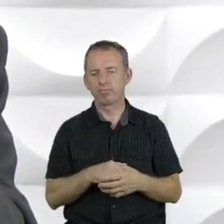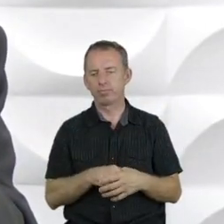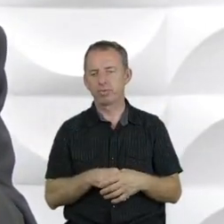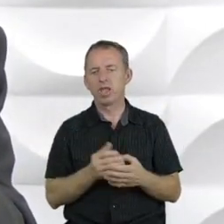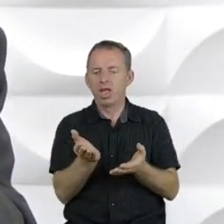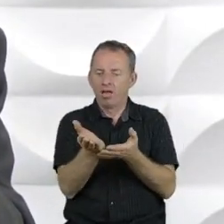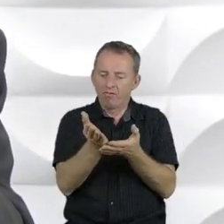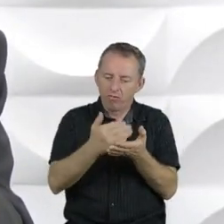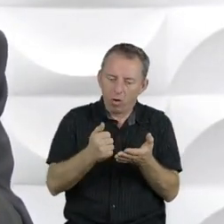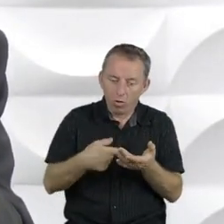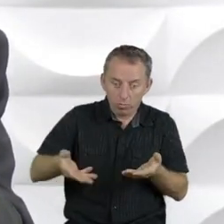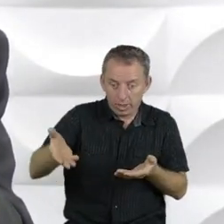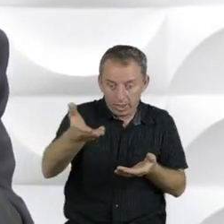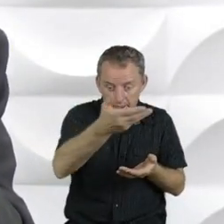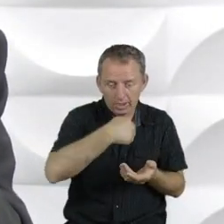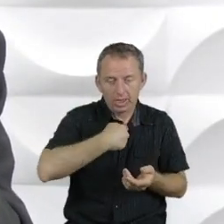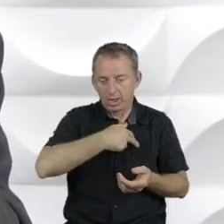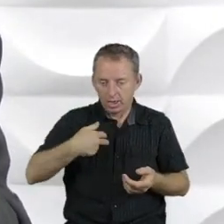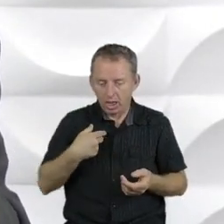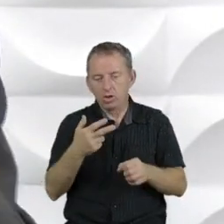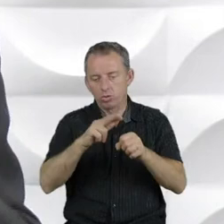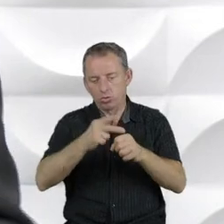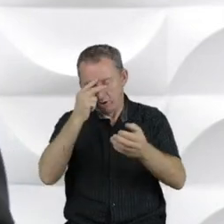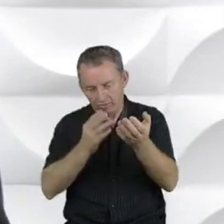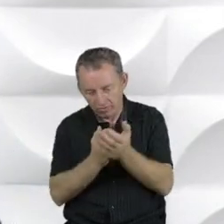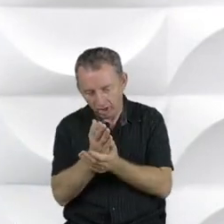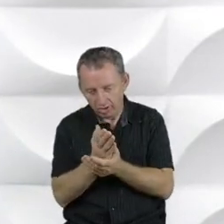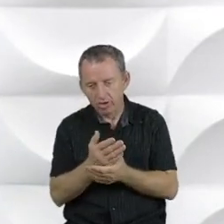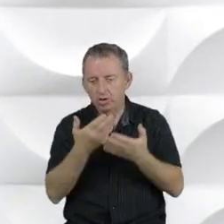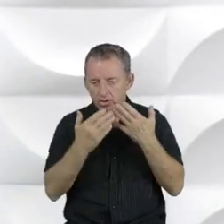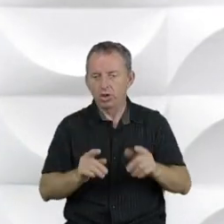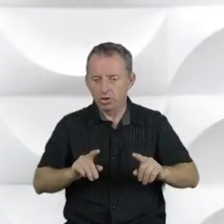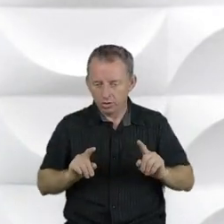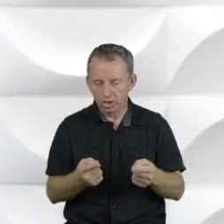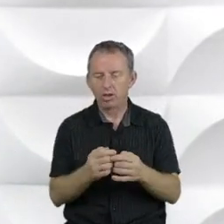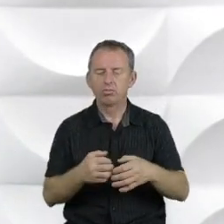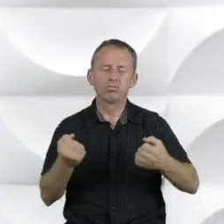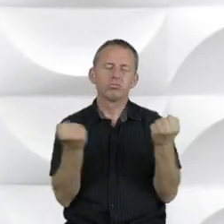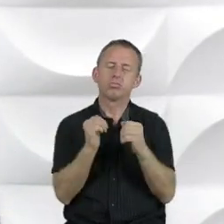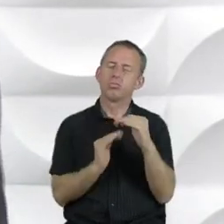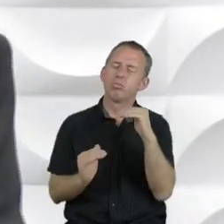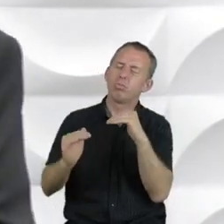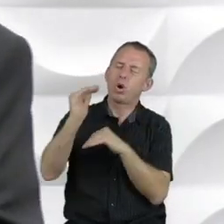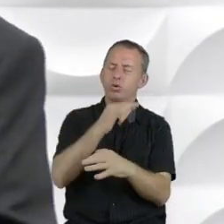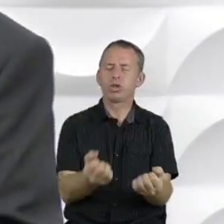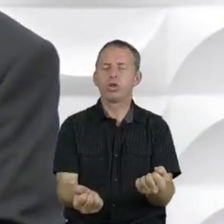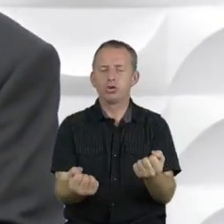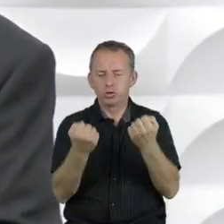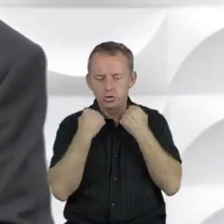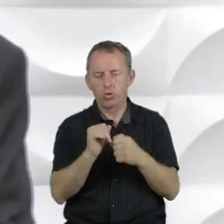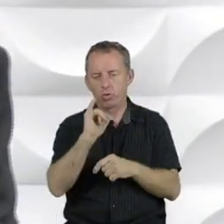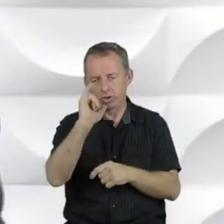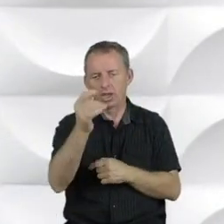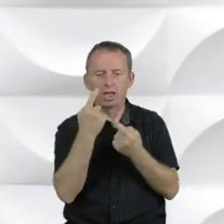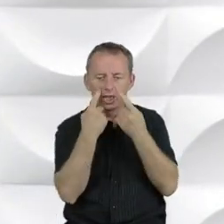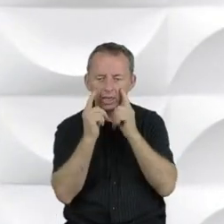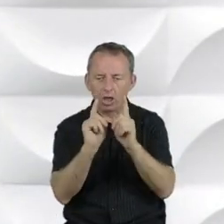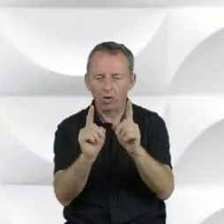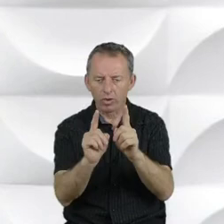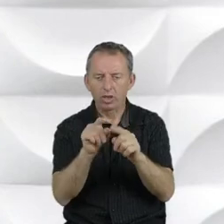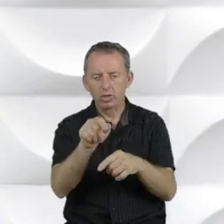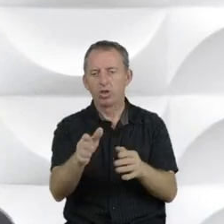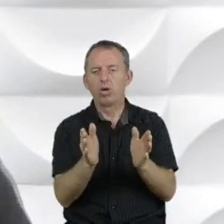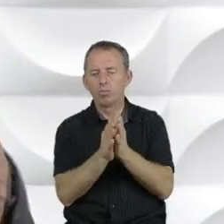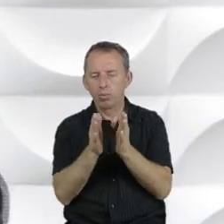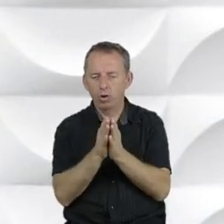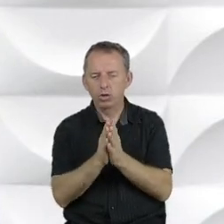wobec nas, którzy wierzymy dzięki działania przemożnej siły Jego. Czy zauważyliście, o co modli się